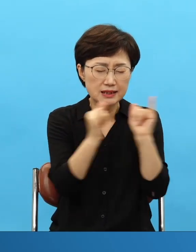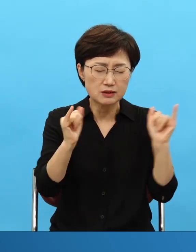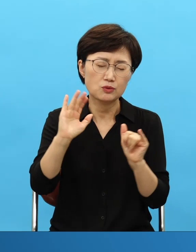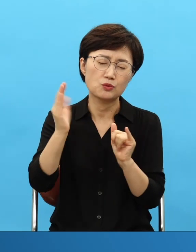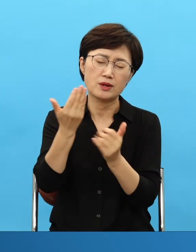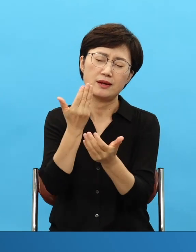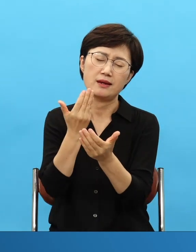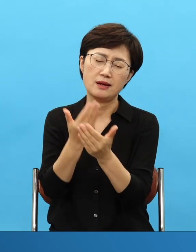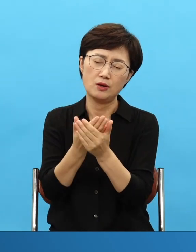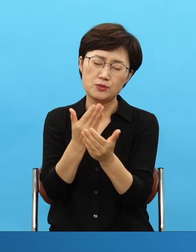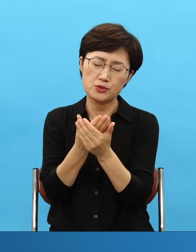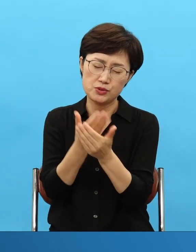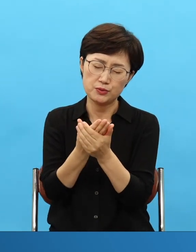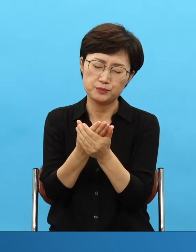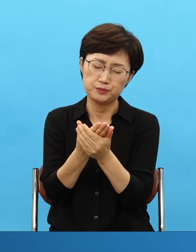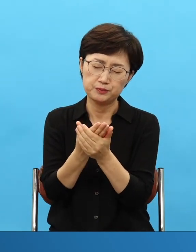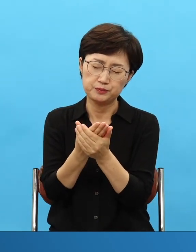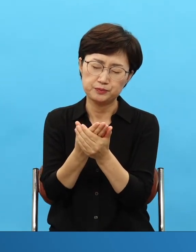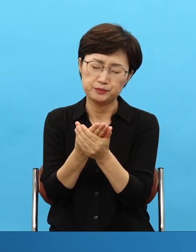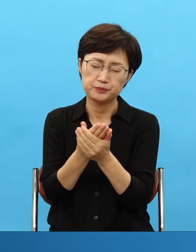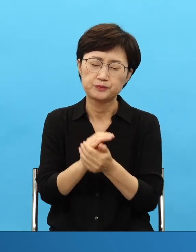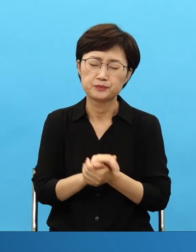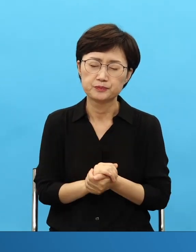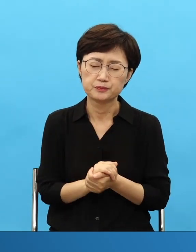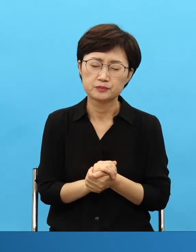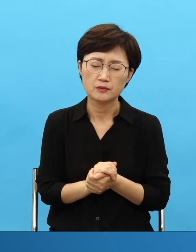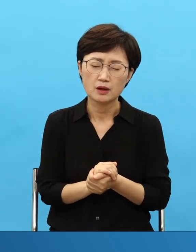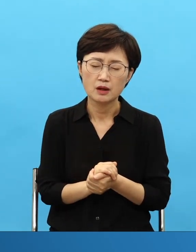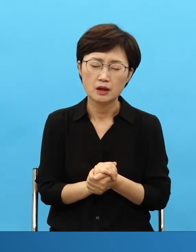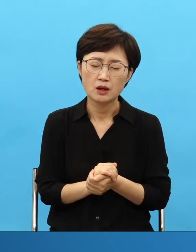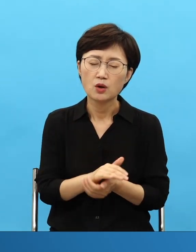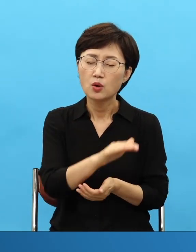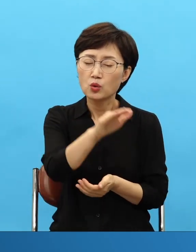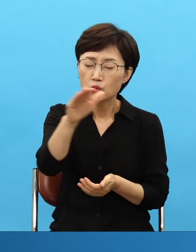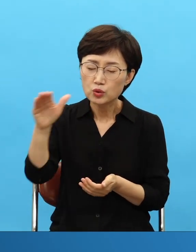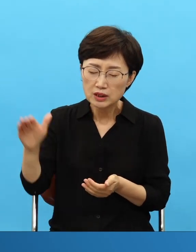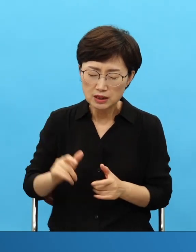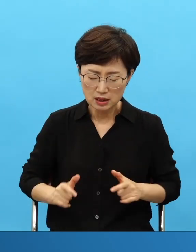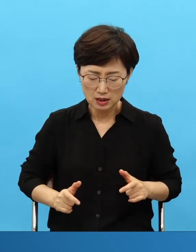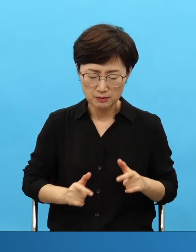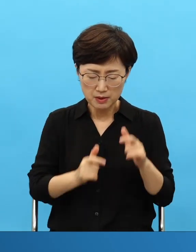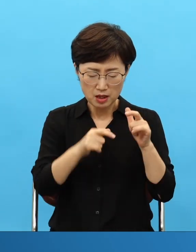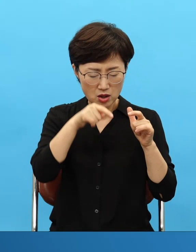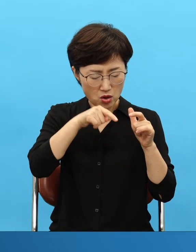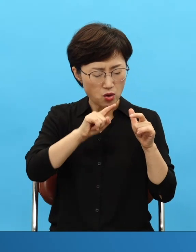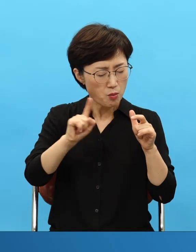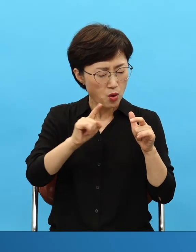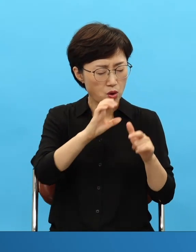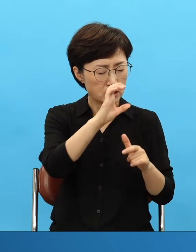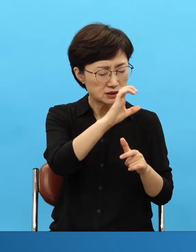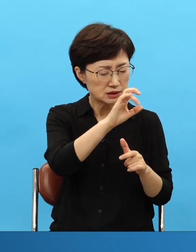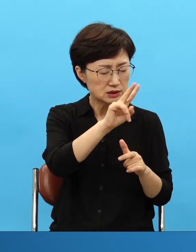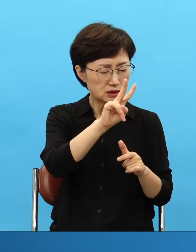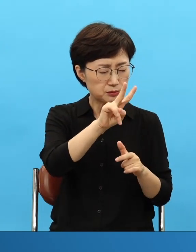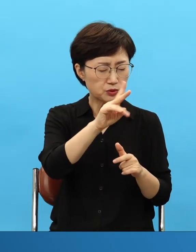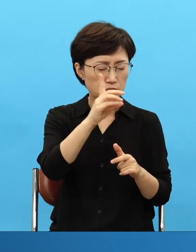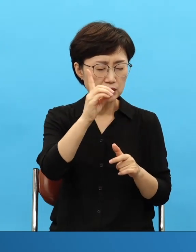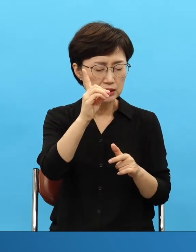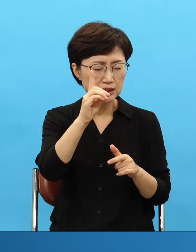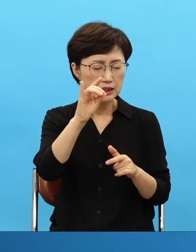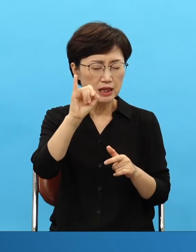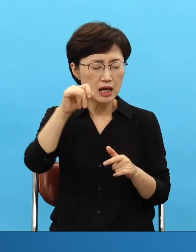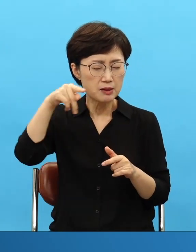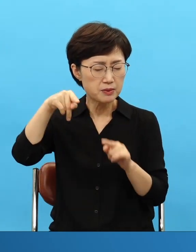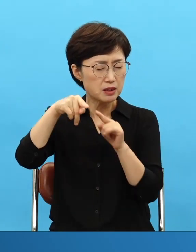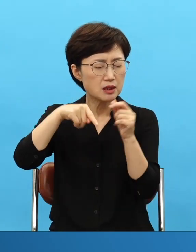stand within the journey of witnesses who see your word fulfilled. 왜 우리의 망대가 CVDIP 망대요 전